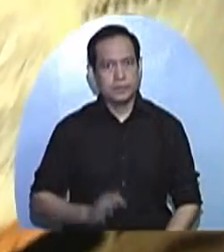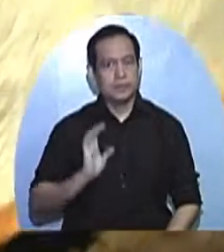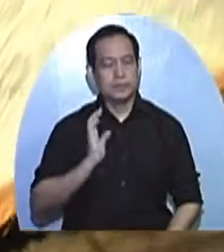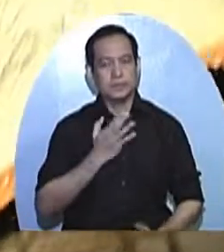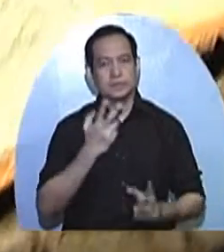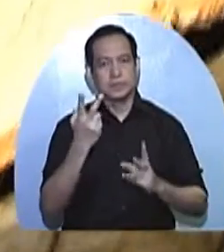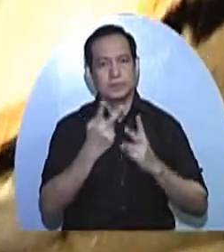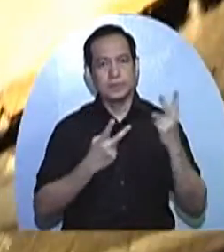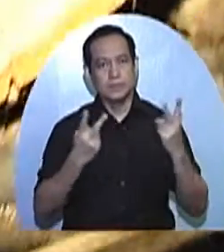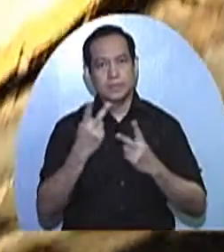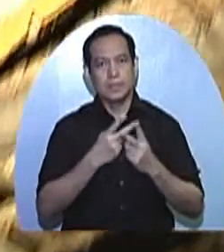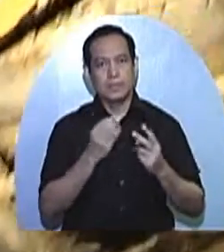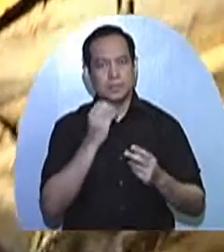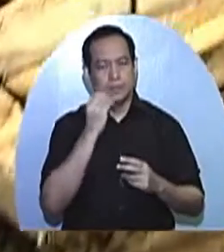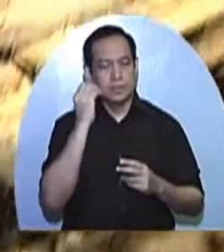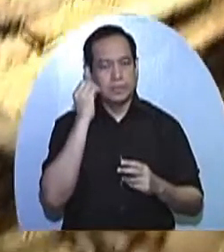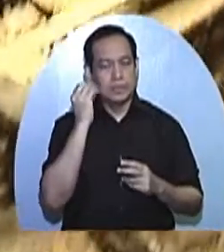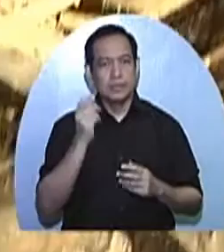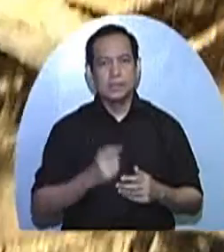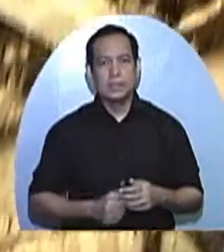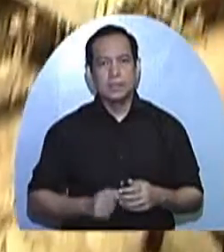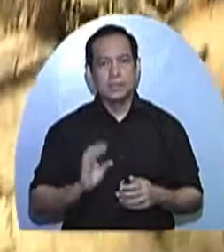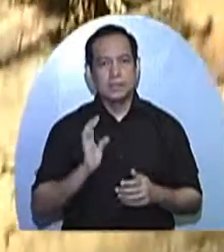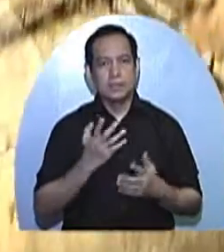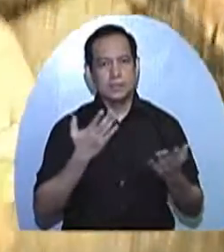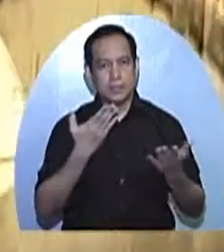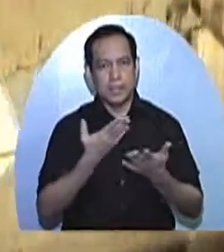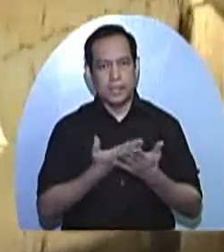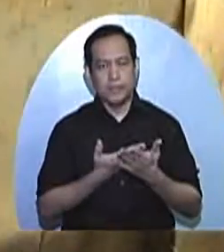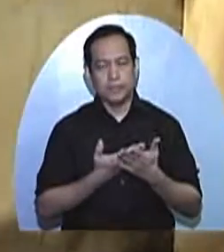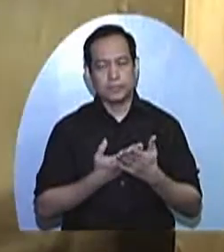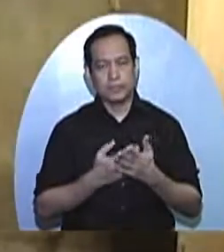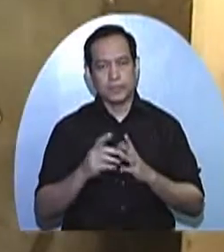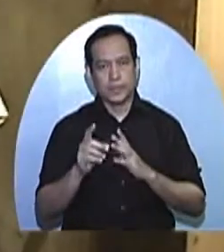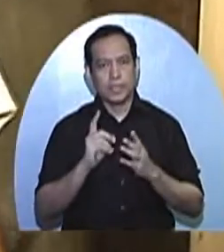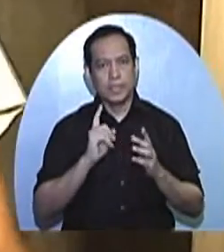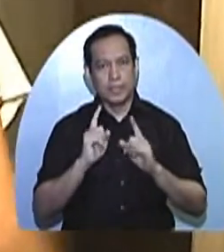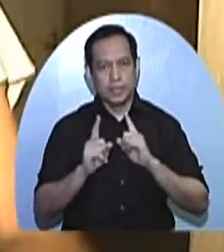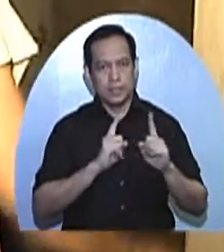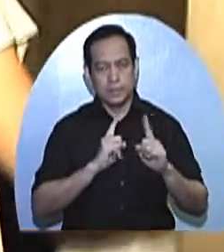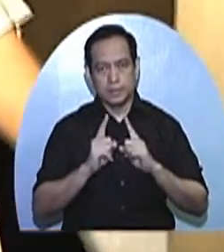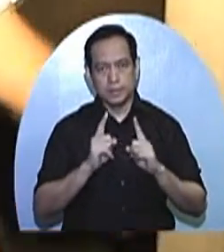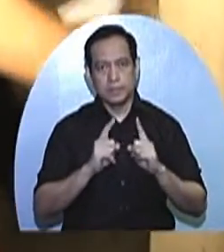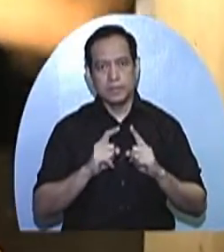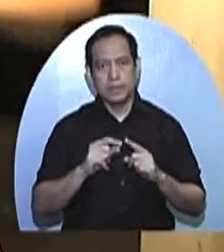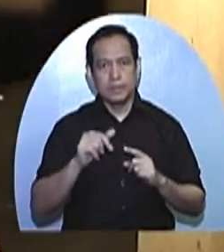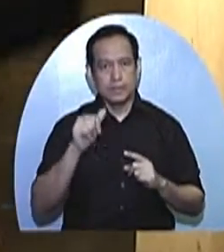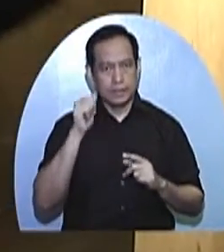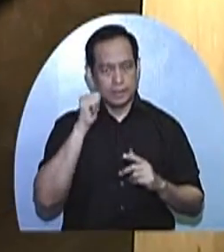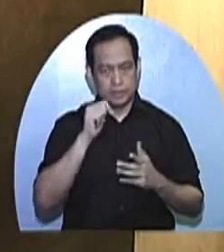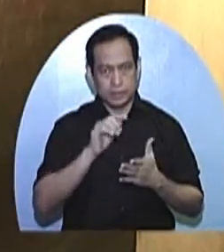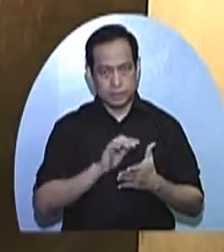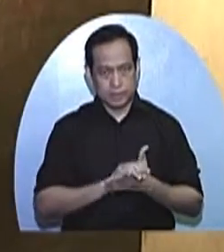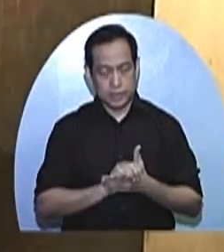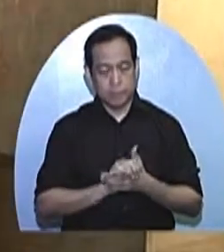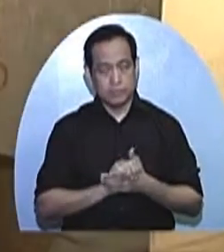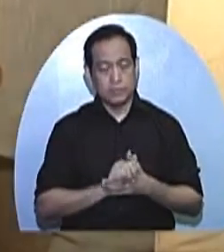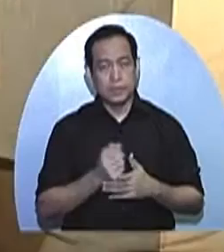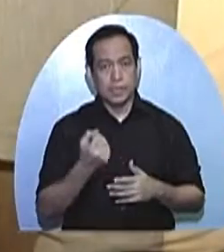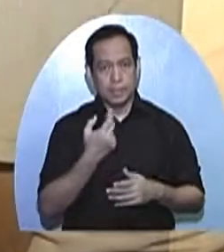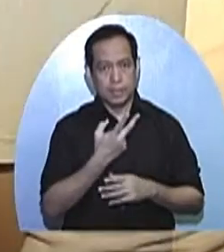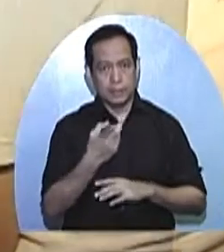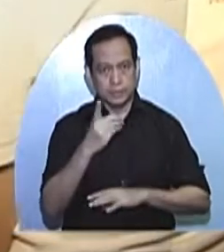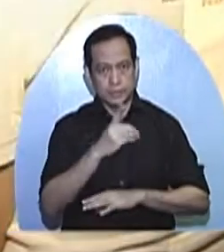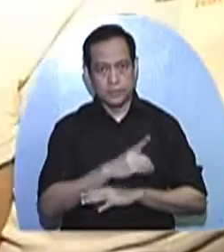Sa aming pagbisita sa tahanan ni Mang Lionel Mota, ang aming nadatnan at nakausap ay ang kanyang may bahay.